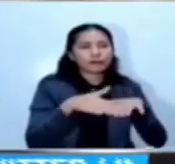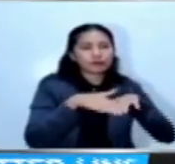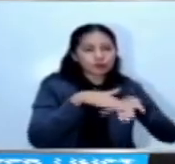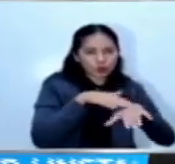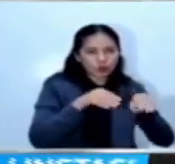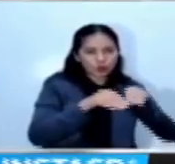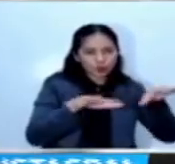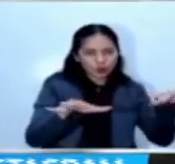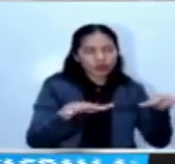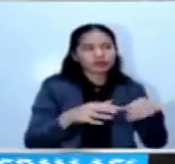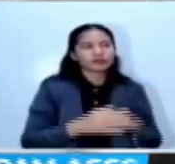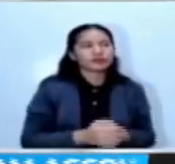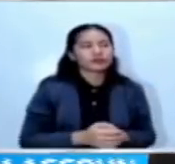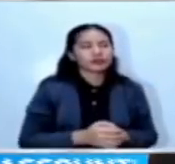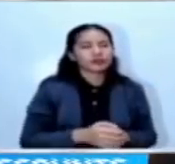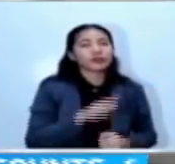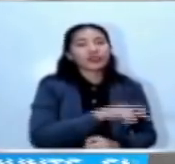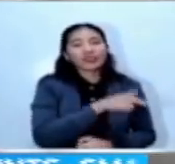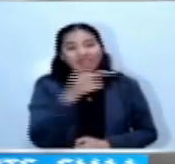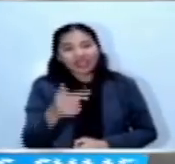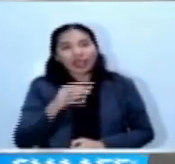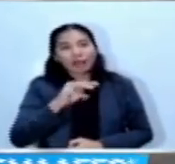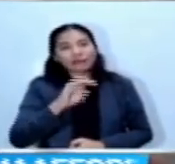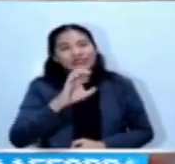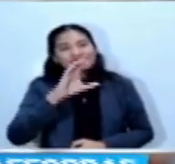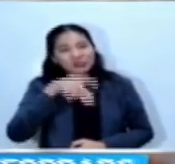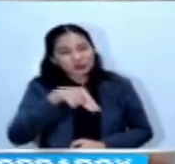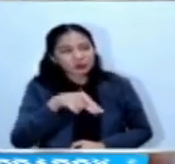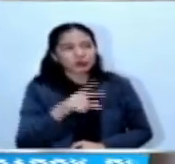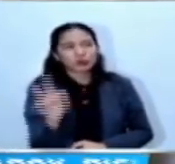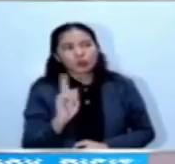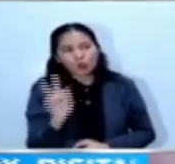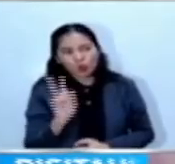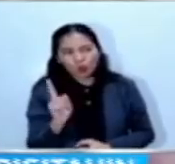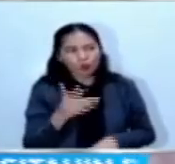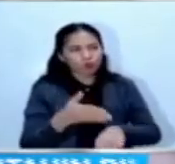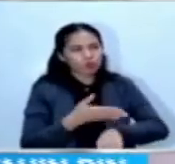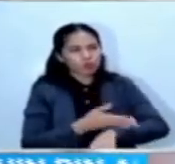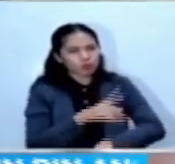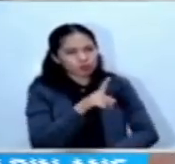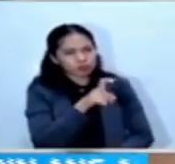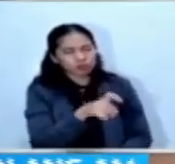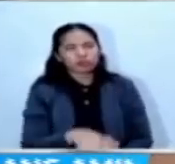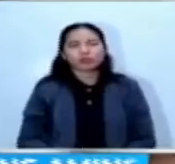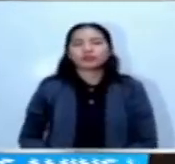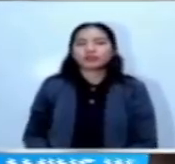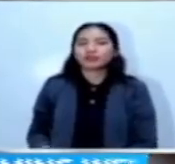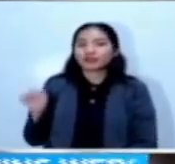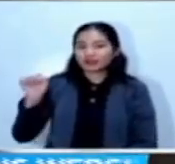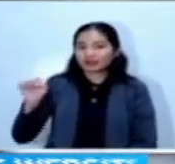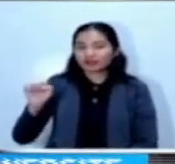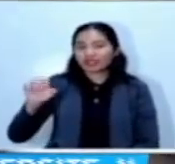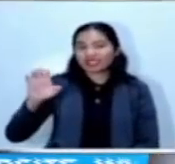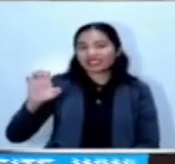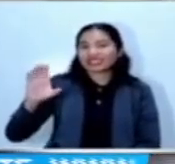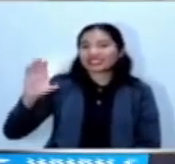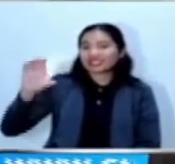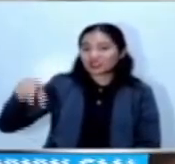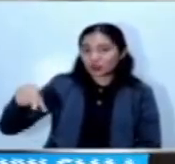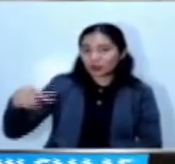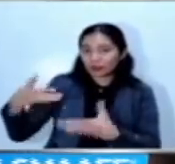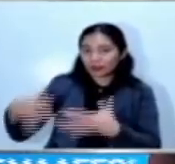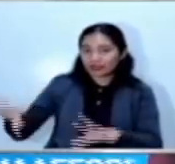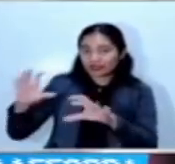Yes, Tony. Nung nag-ECQ tayo, yung tinatawag nating reproduction number or yung bilis ng hawaan ay bumaba